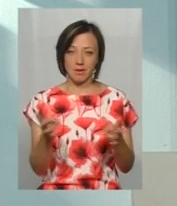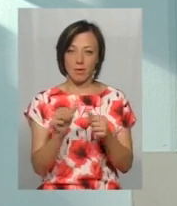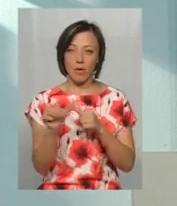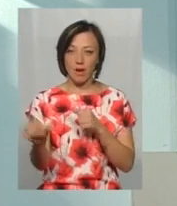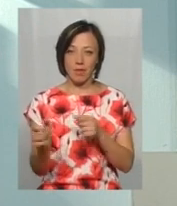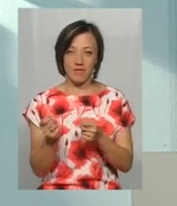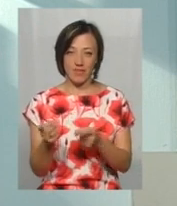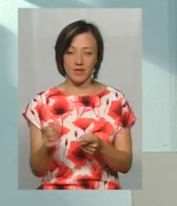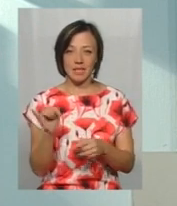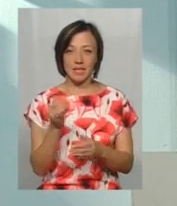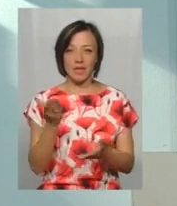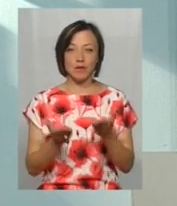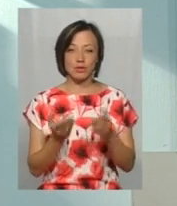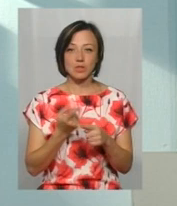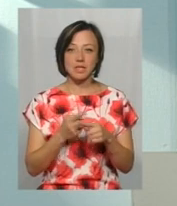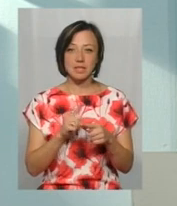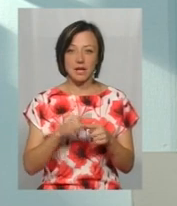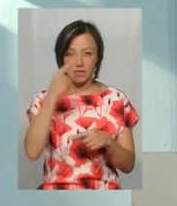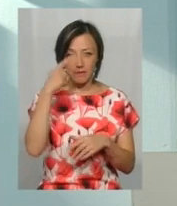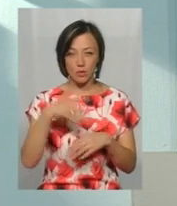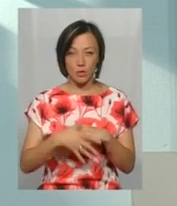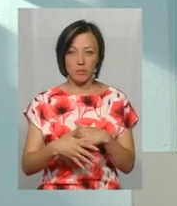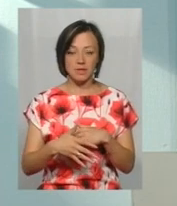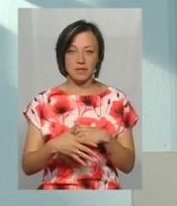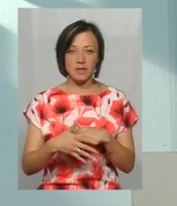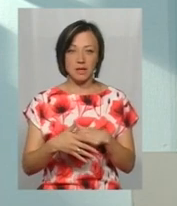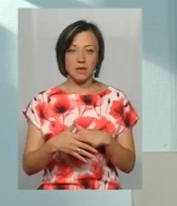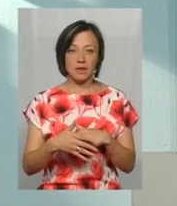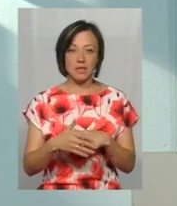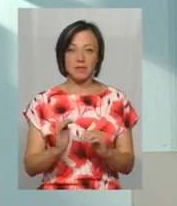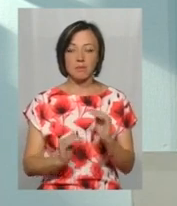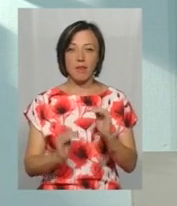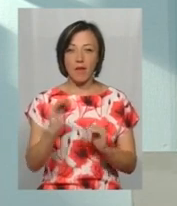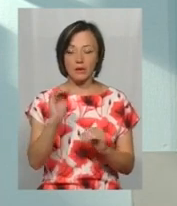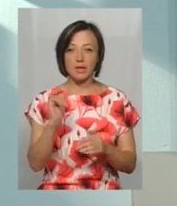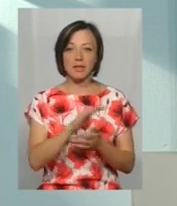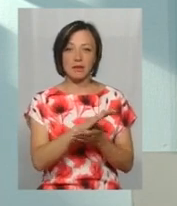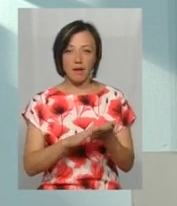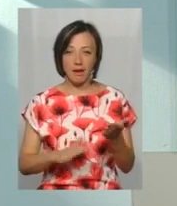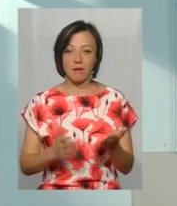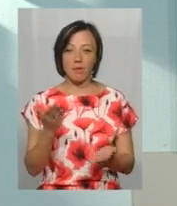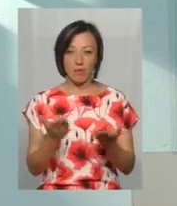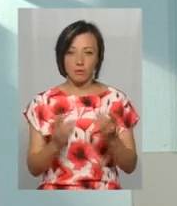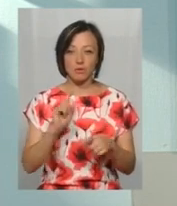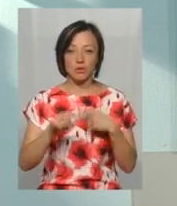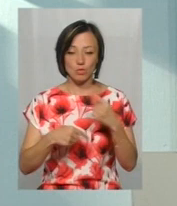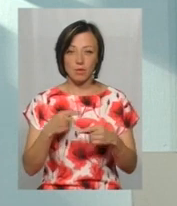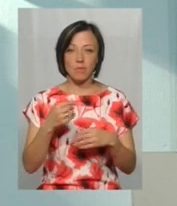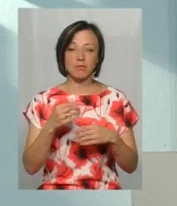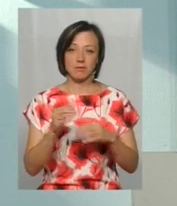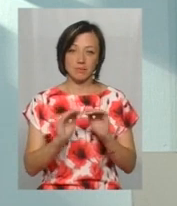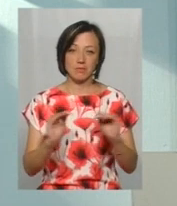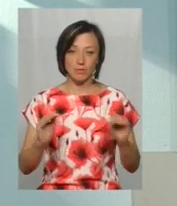окремо викинути. І якщо от ця свідомість піде з малечку і далі, то, мабуть, що наступне покоління вже